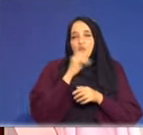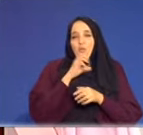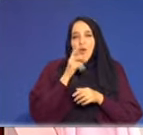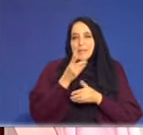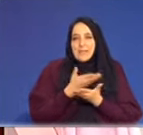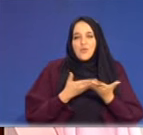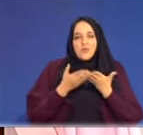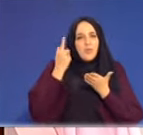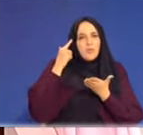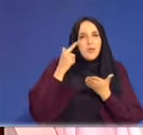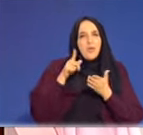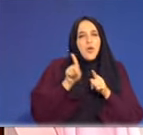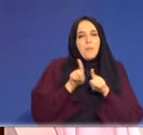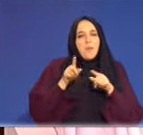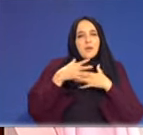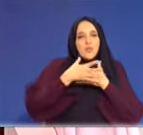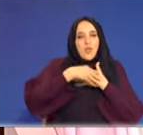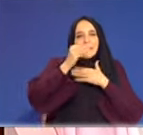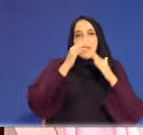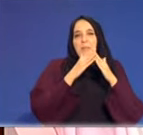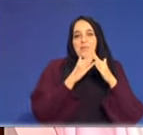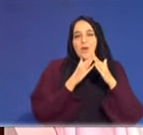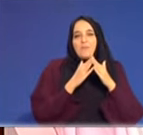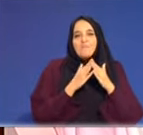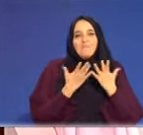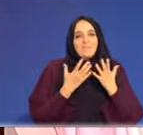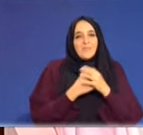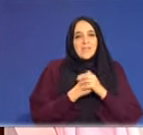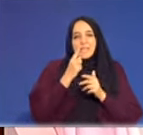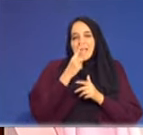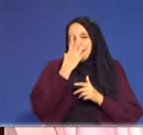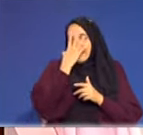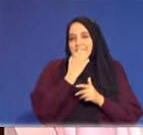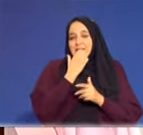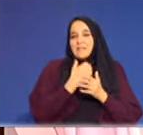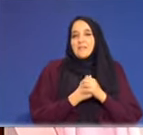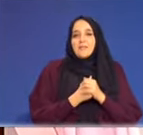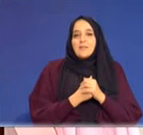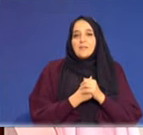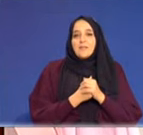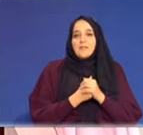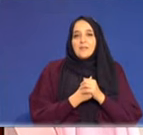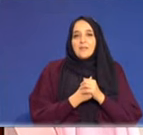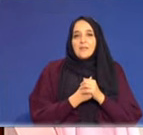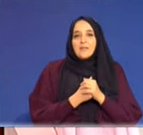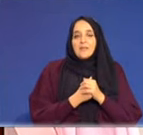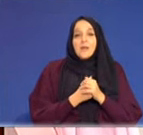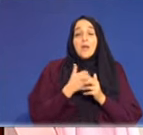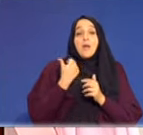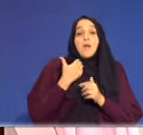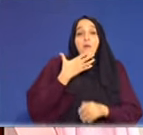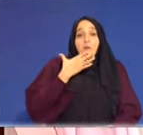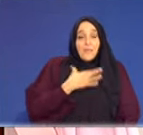الطرد والخروج من البيت، والله لا أمر محزن. مؤسف. أن نعم. يختلف الأب